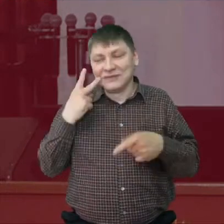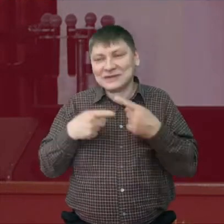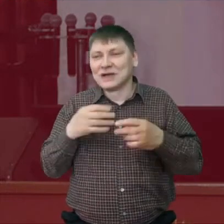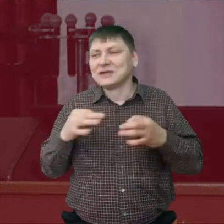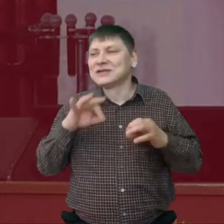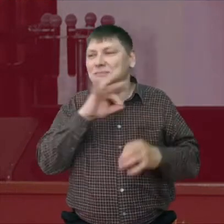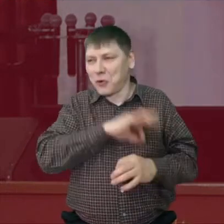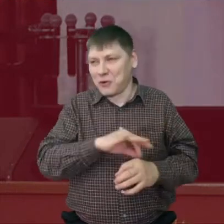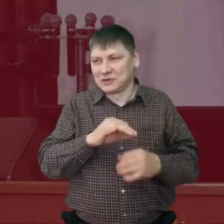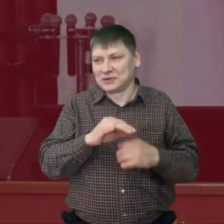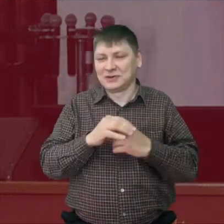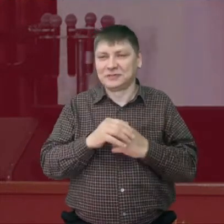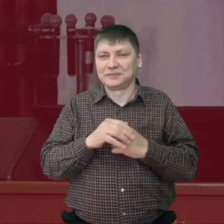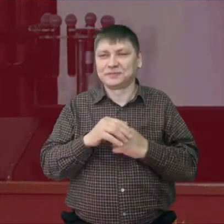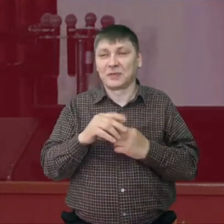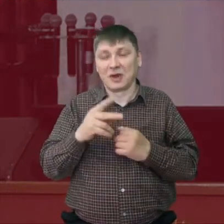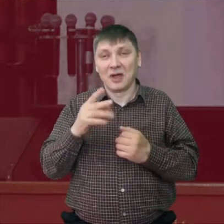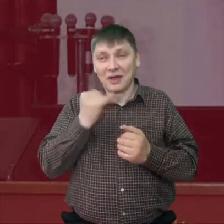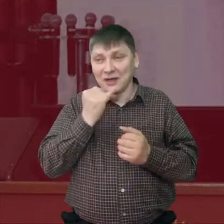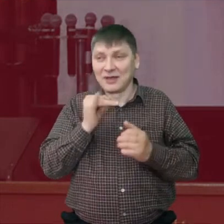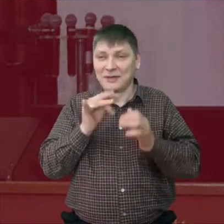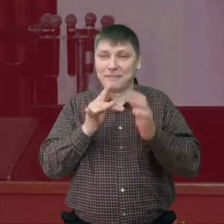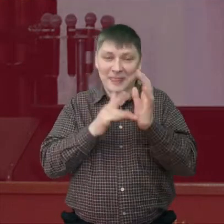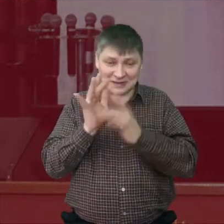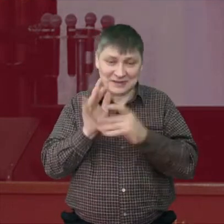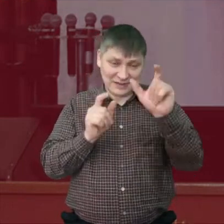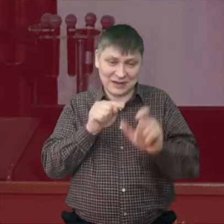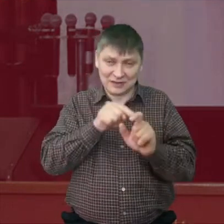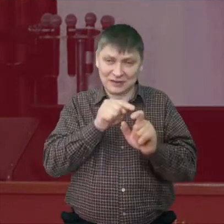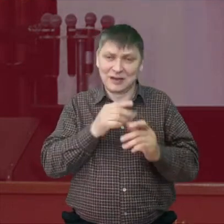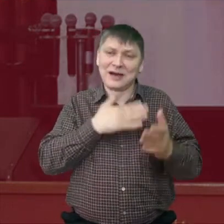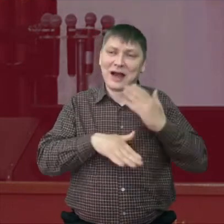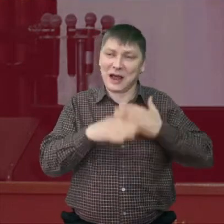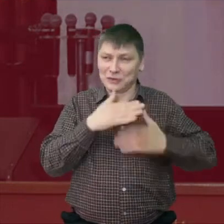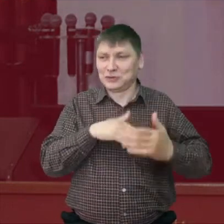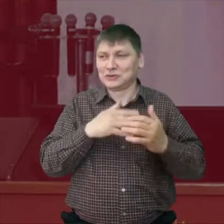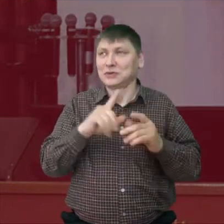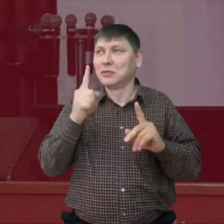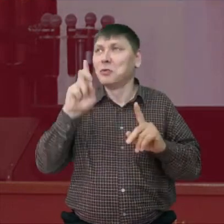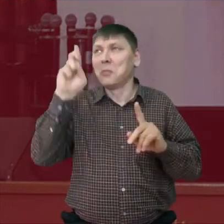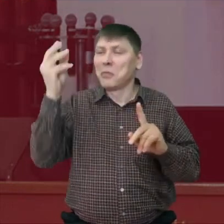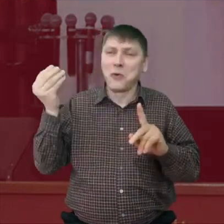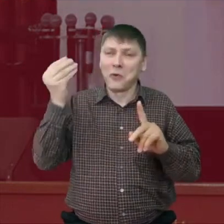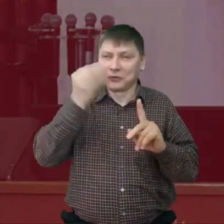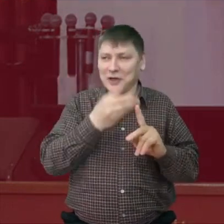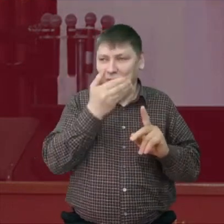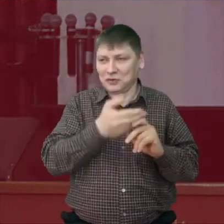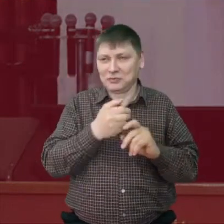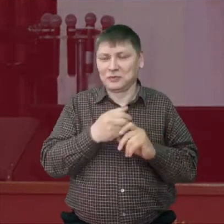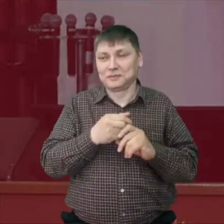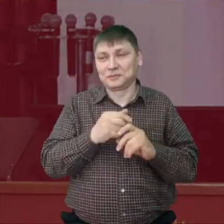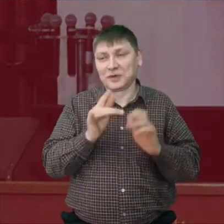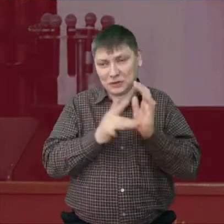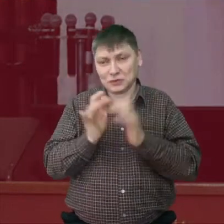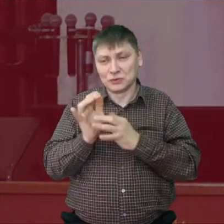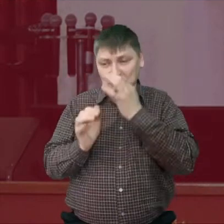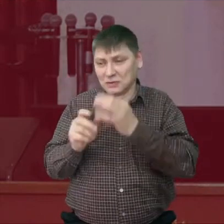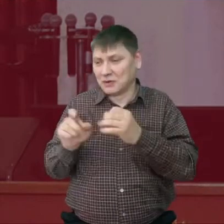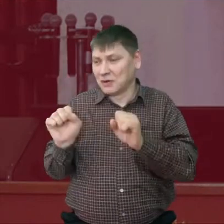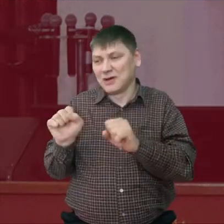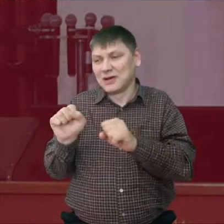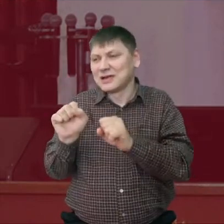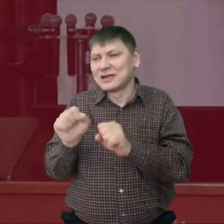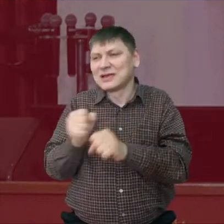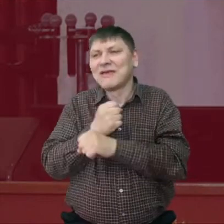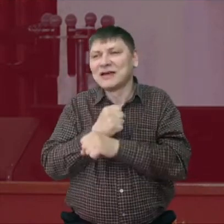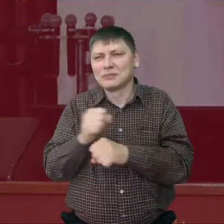христианская радость, она имеет духовную основу, источником которой является Бог, отношение с Ним. Вот почему Христос говорил, что невозможно